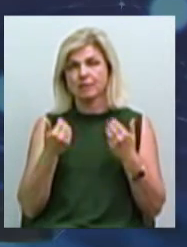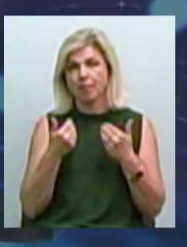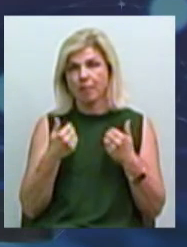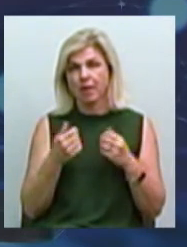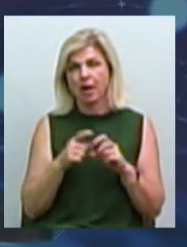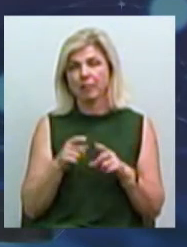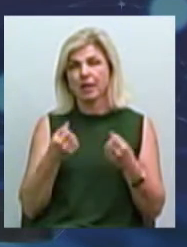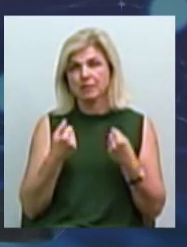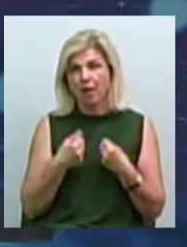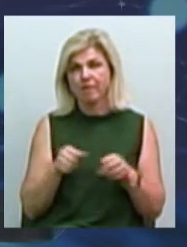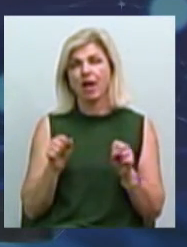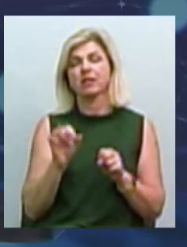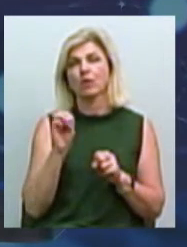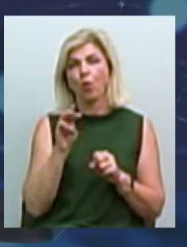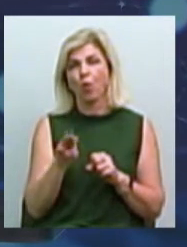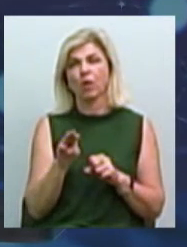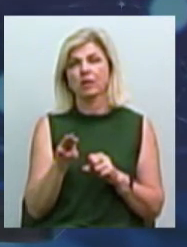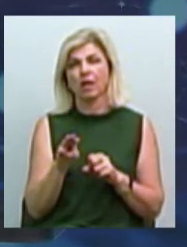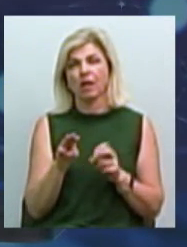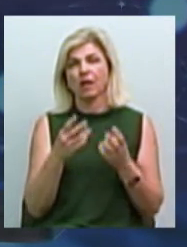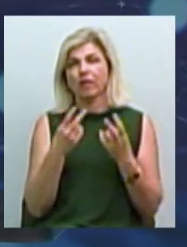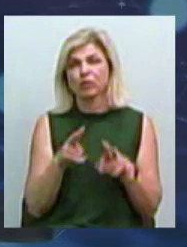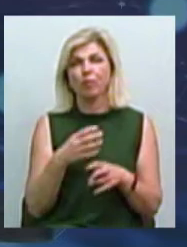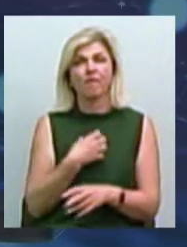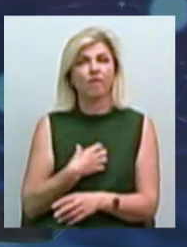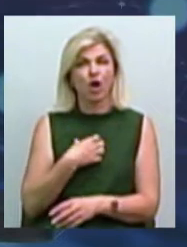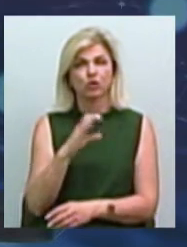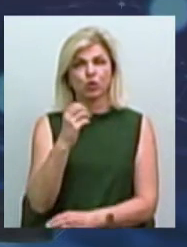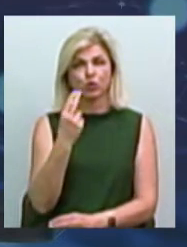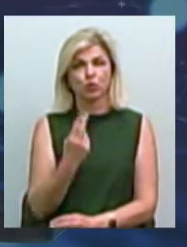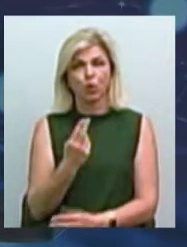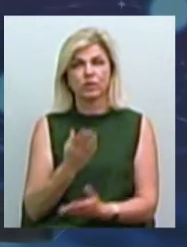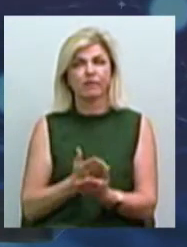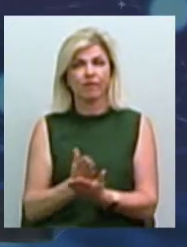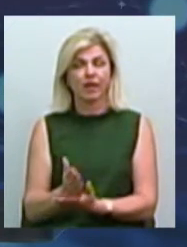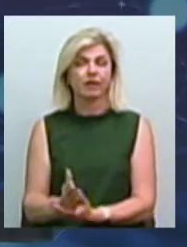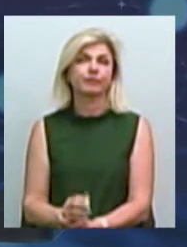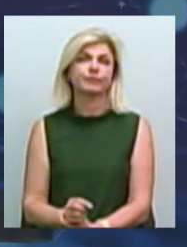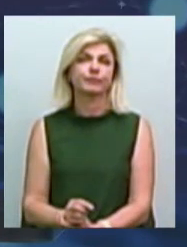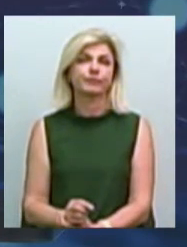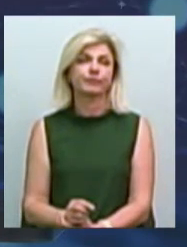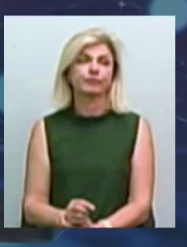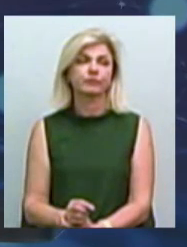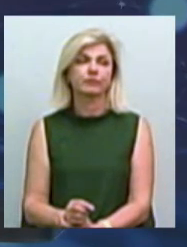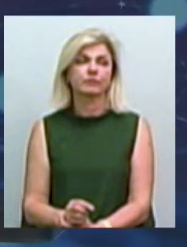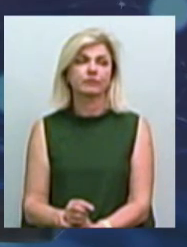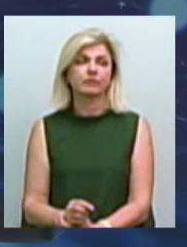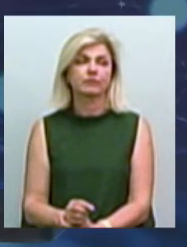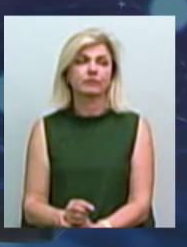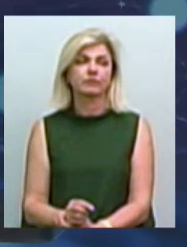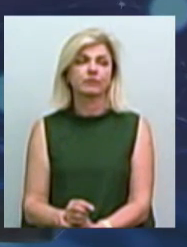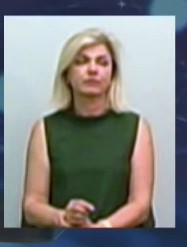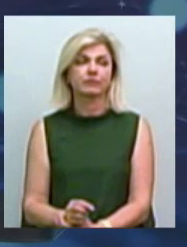которые являются достаточно зачастую важной социальной сферой для нашего народа, но он